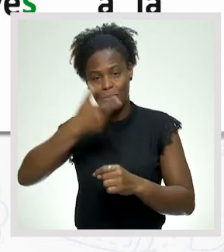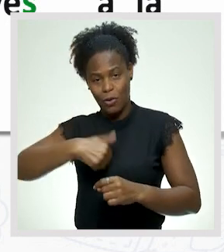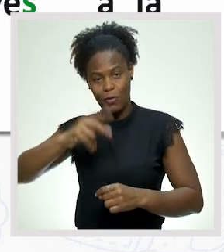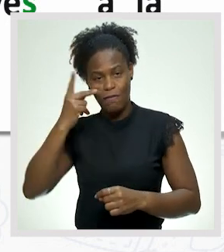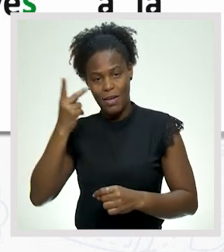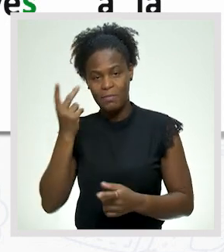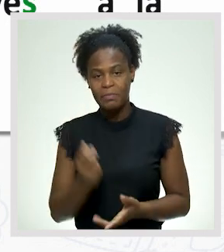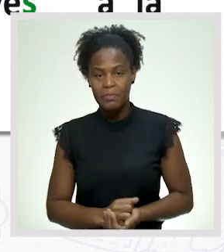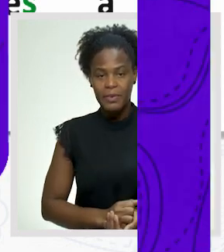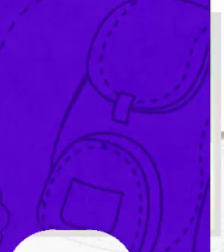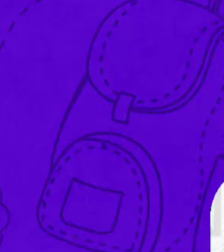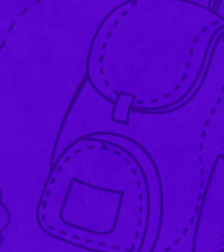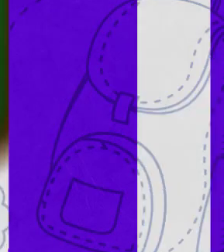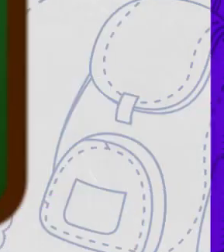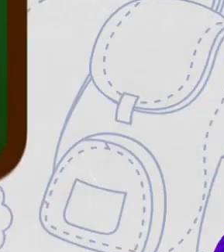vie.